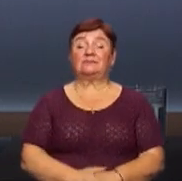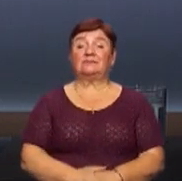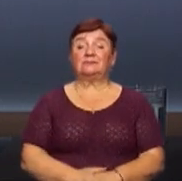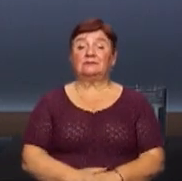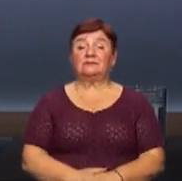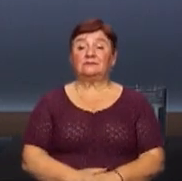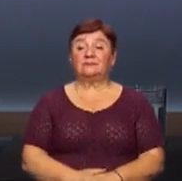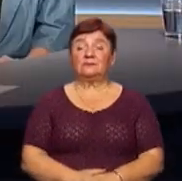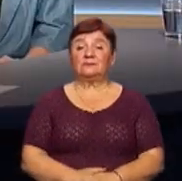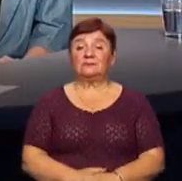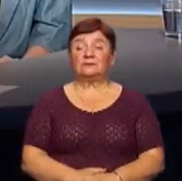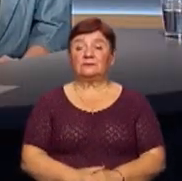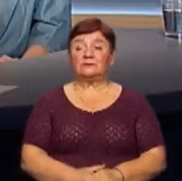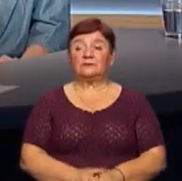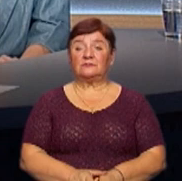ласка.